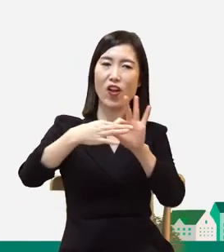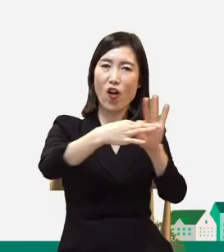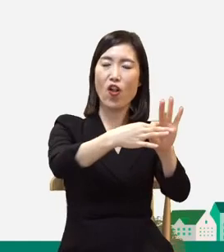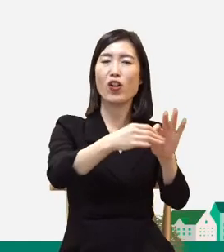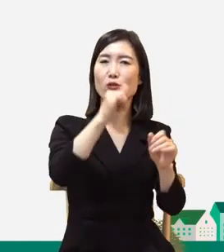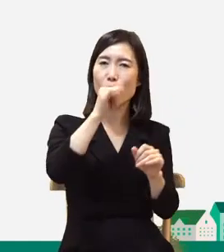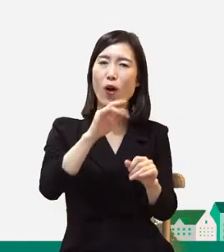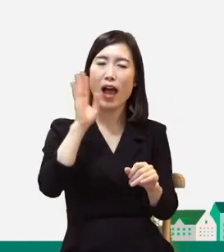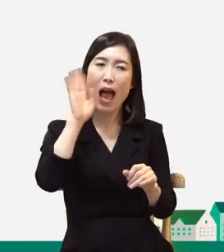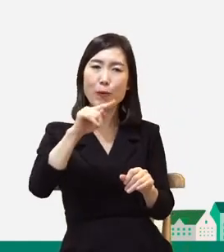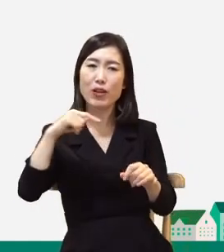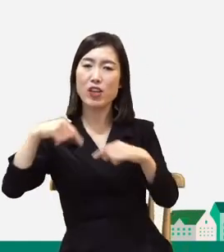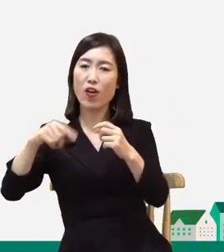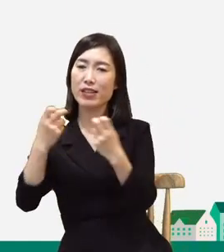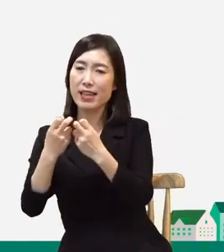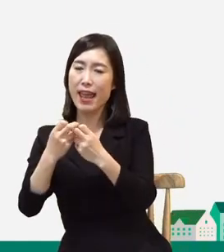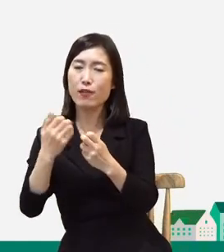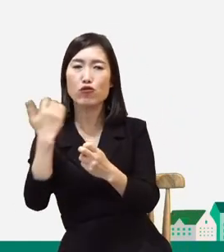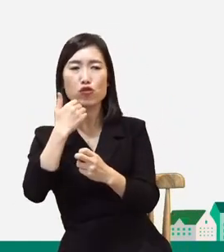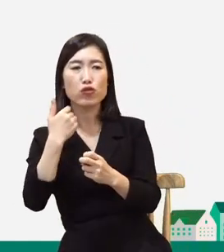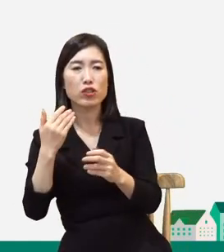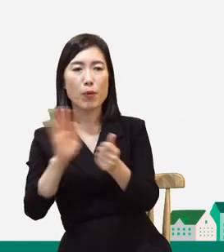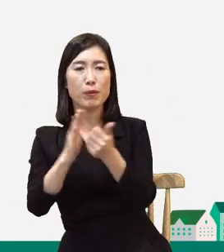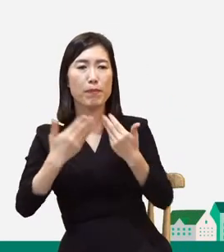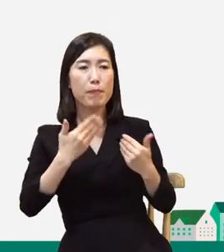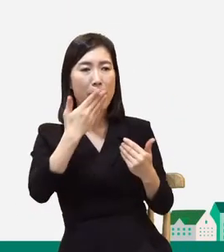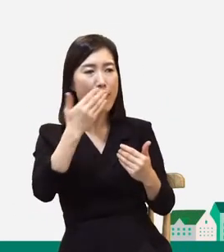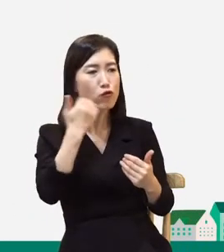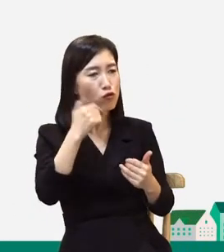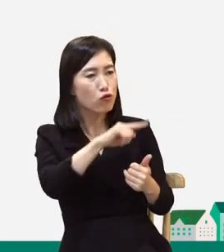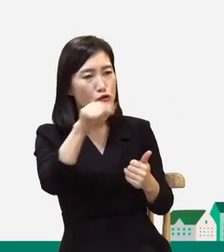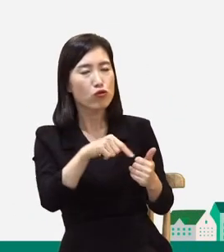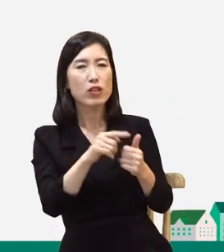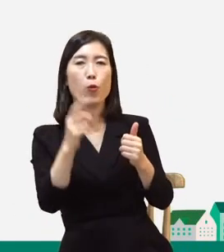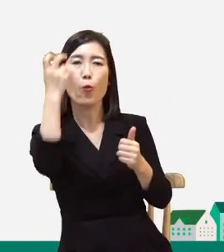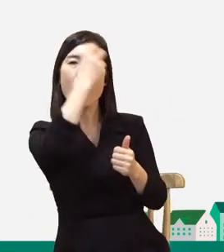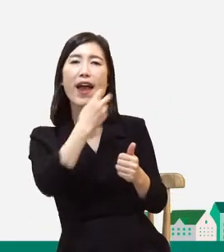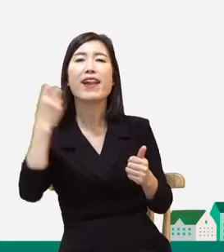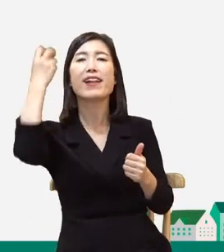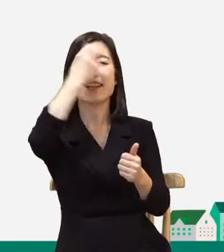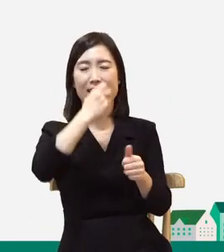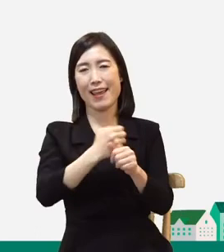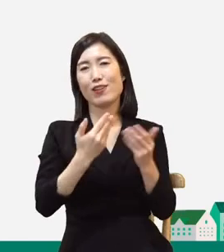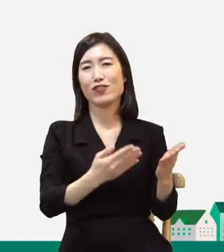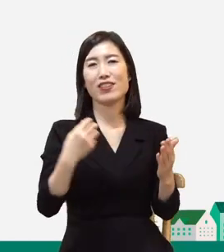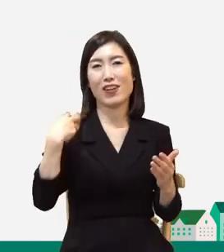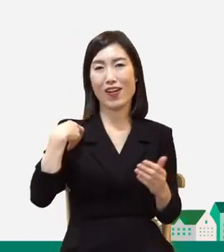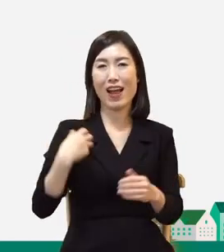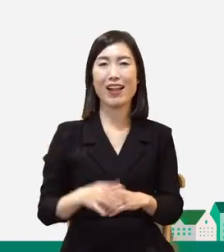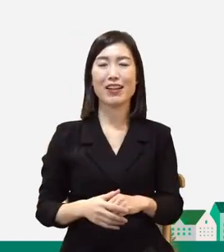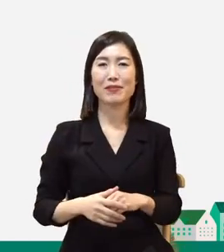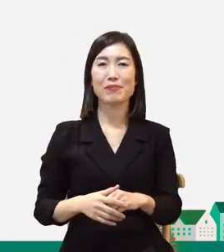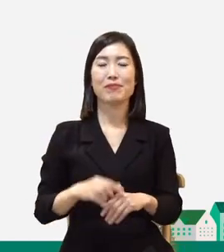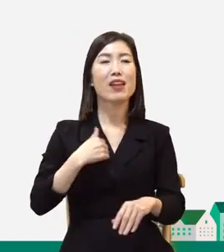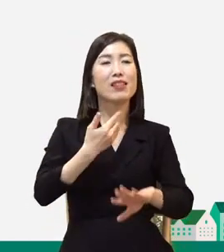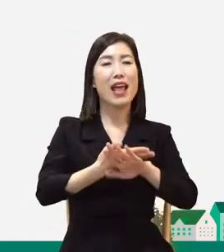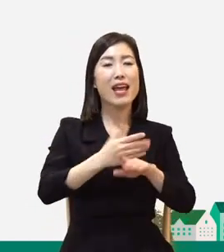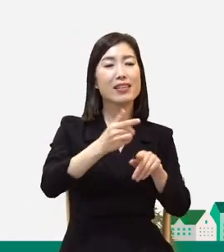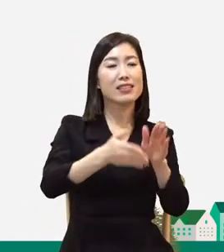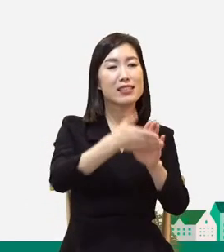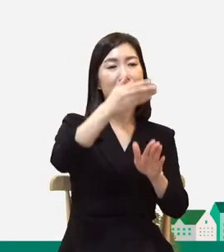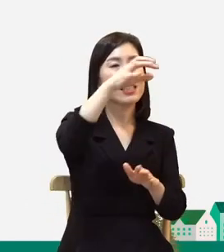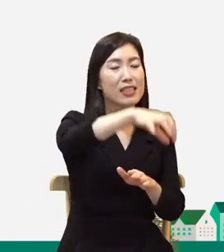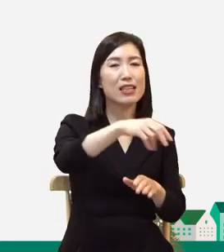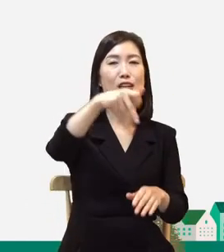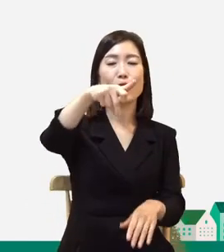이제 정책 대상자에게 연계하는 핵심 인력입니다. 제가 이제 타 지역에 가서 그